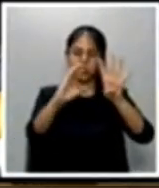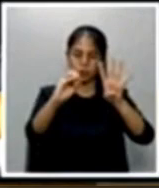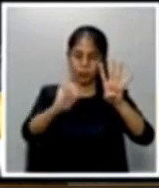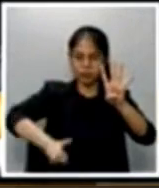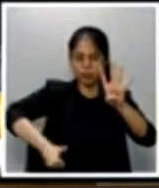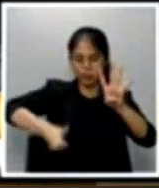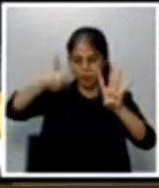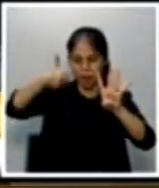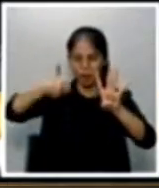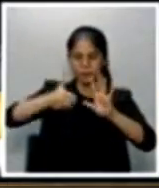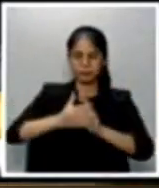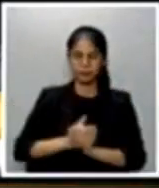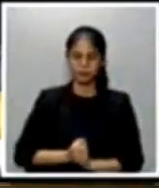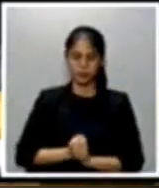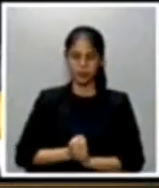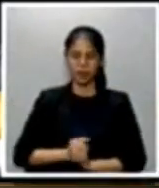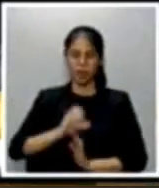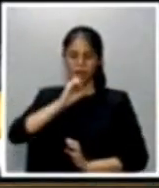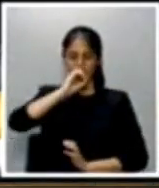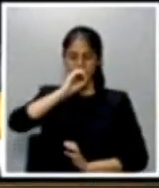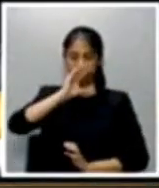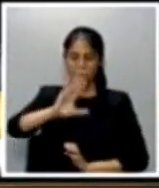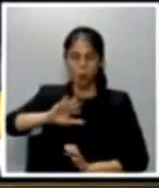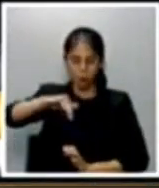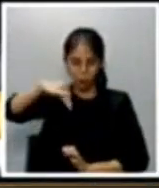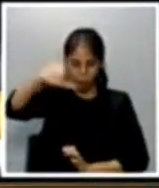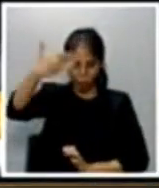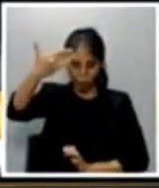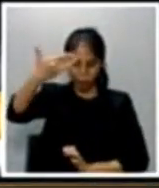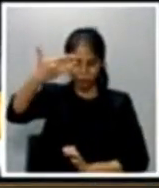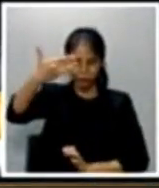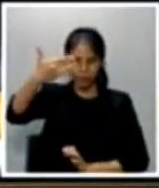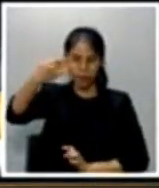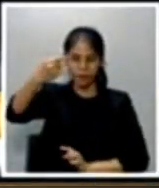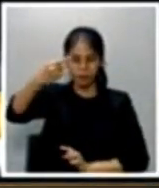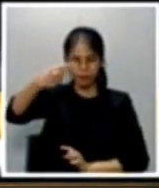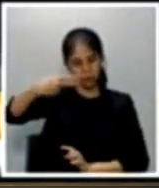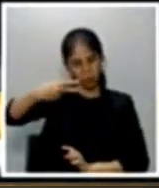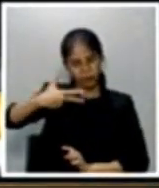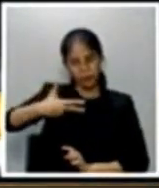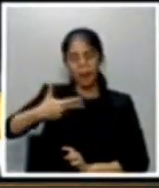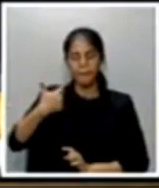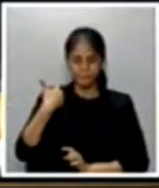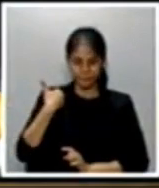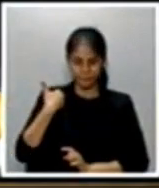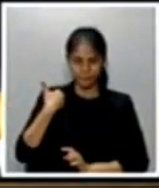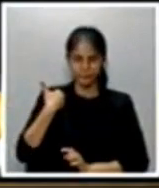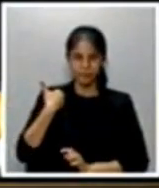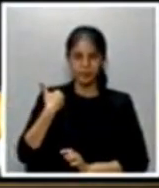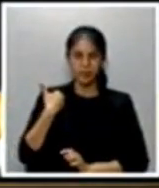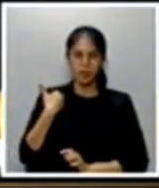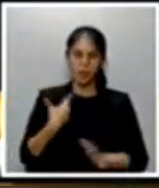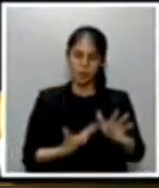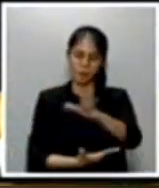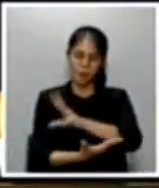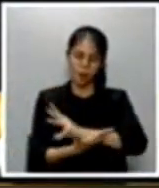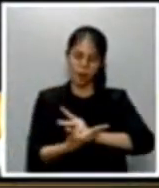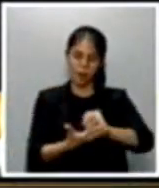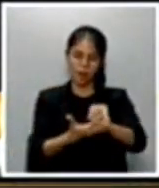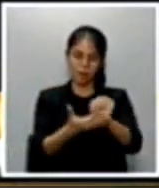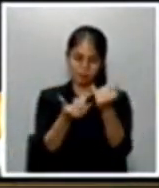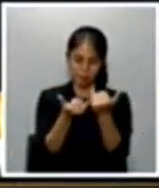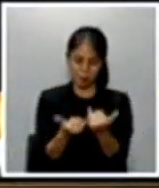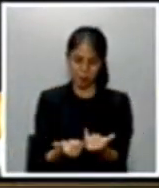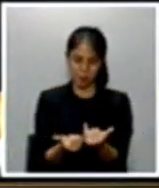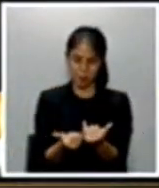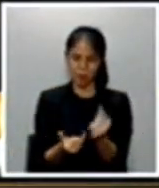ญที่อยากจะกราบเรียนนะครับก่อนที่จะพูดถึงรายละเอียดนะครับใน 2-3 ประการด้วยกันณวันนี้ผมคิดว่ามหาลัยถึงเวลาที่จำเป็น